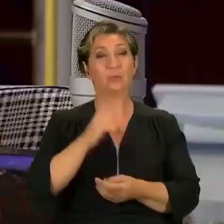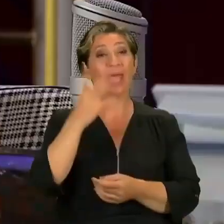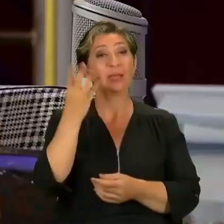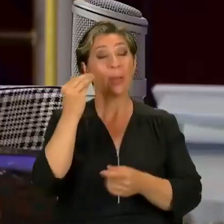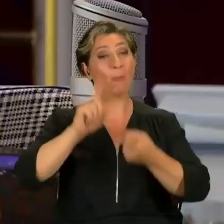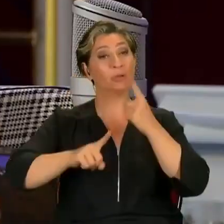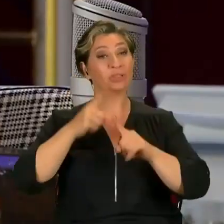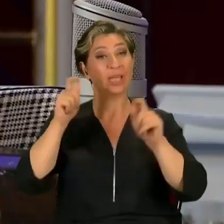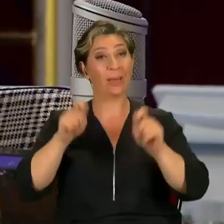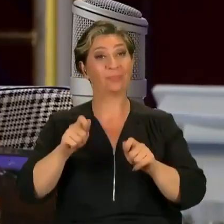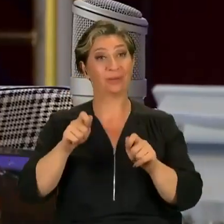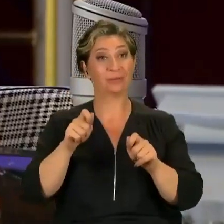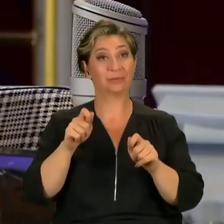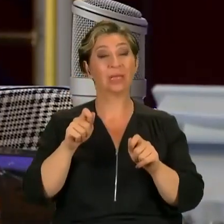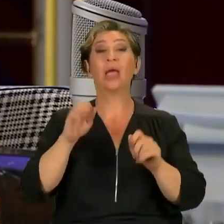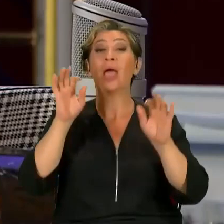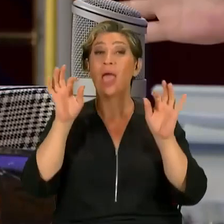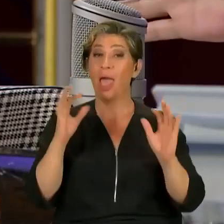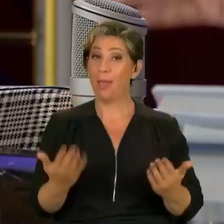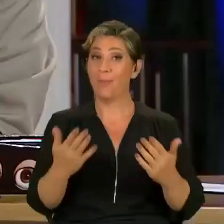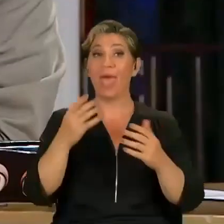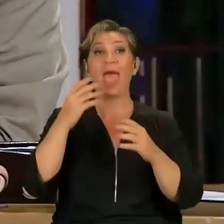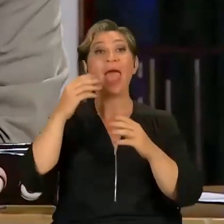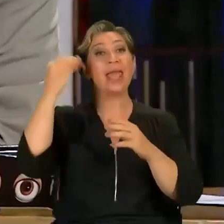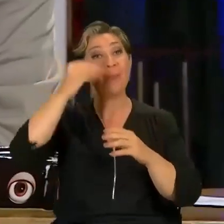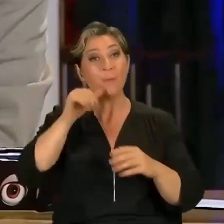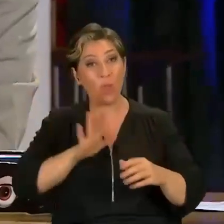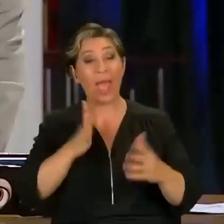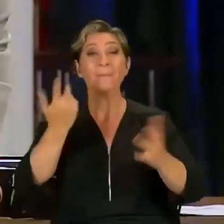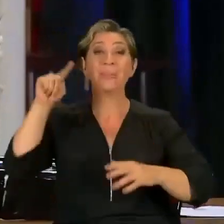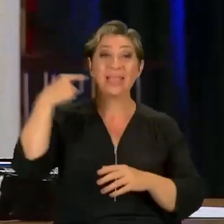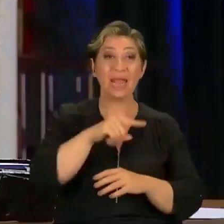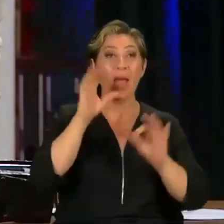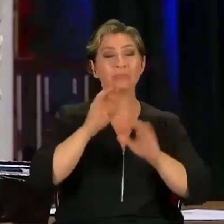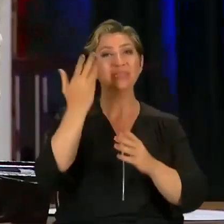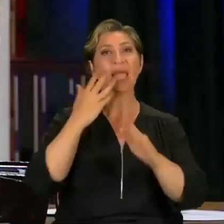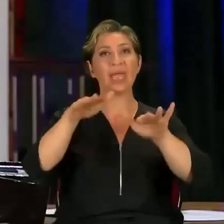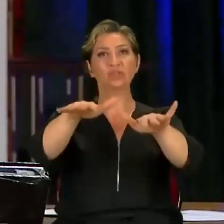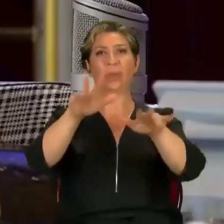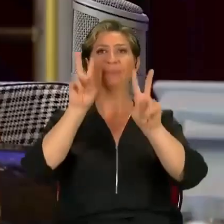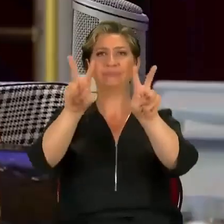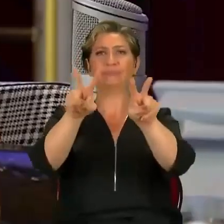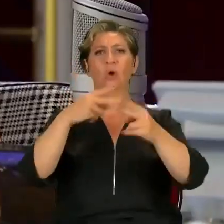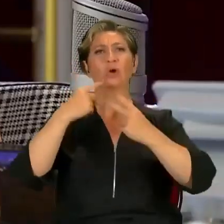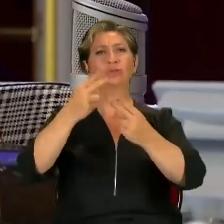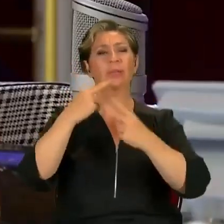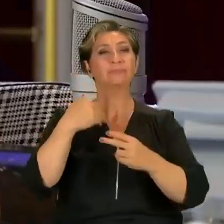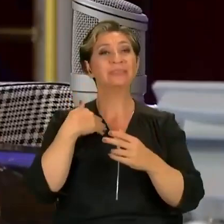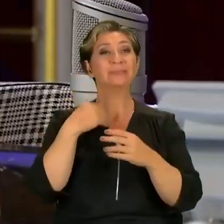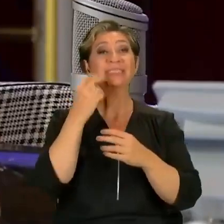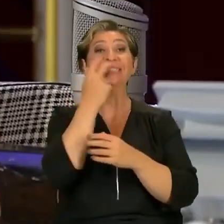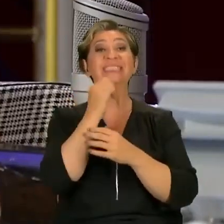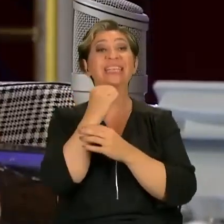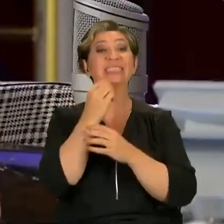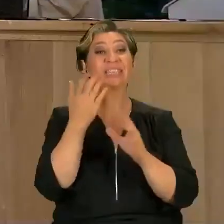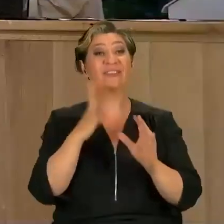en güzel politikacılar yaptı buraya geldiklerinde. Evet. Hem Ekrem Bey hem Binali Bey hep seyirciye bakarak konuştular. Bizim sanatçılarda